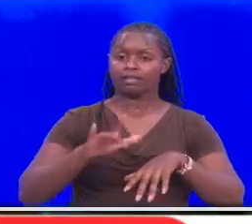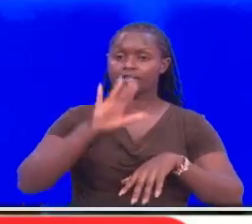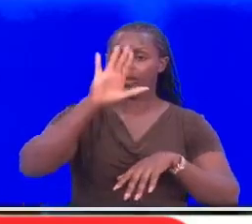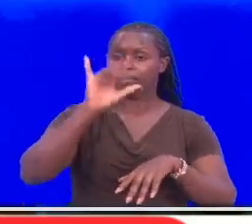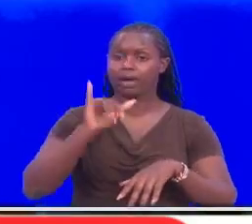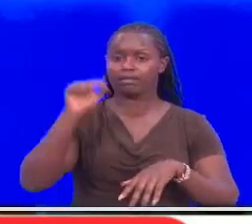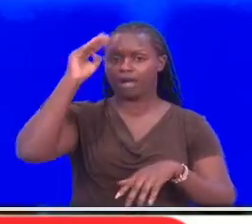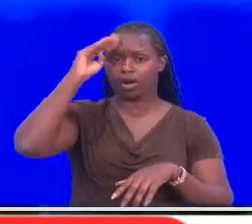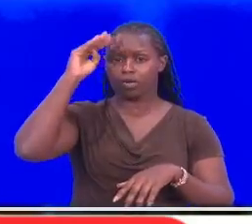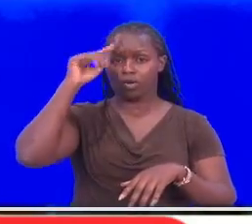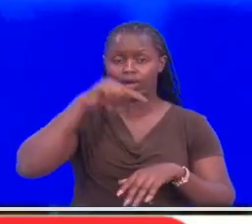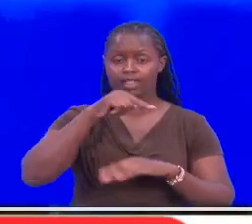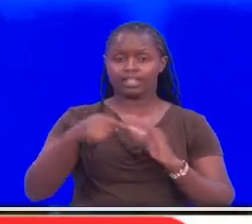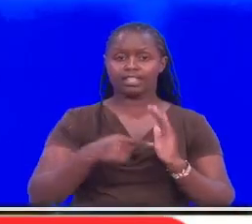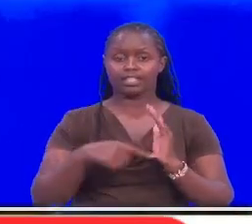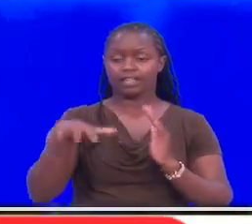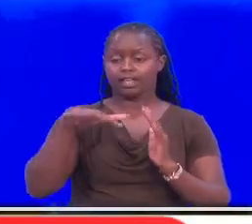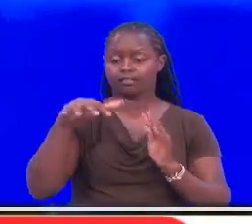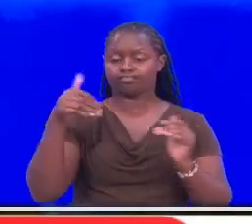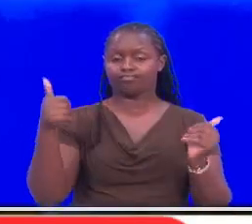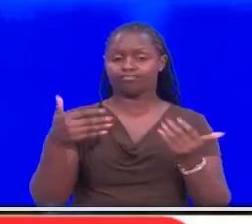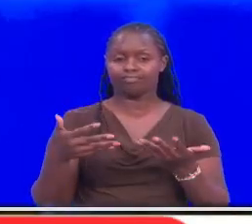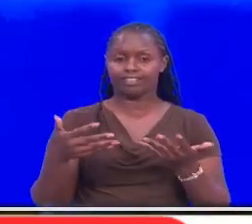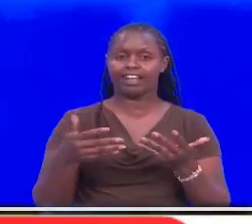leo, ni watu wa mlima Kenya.